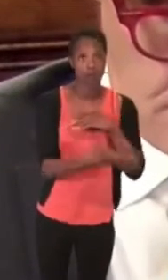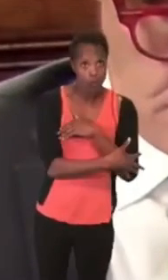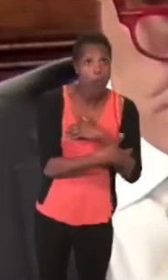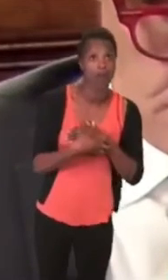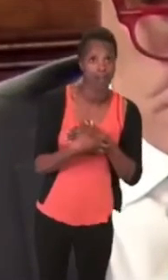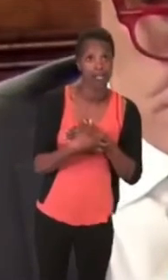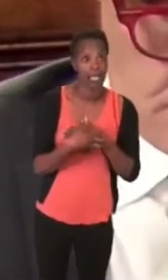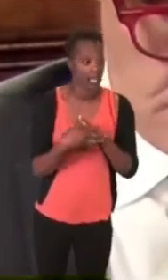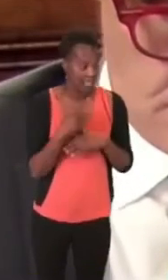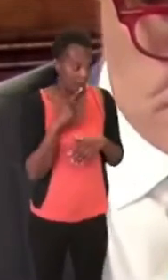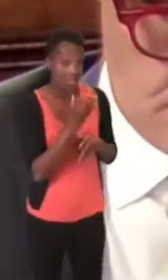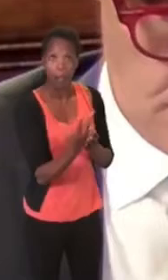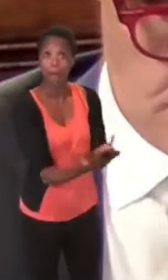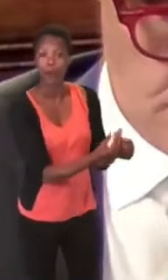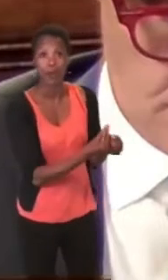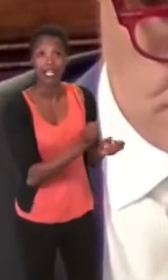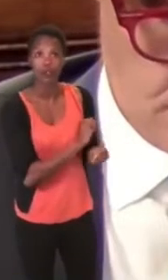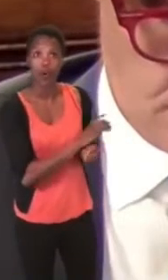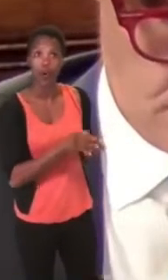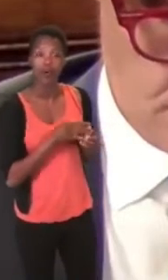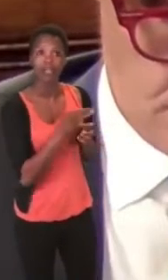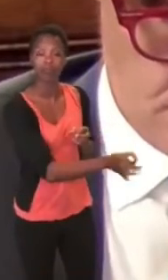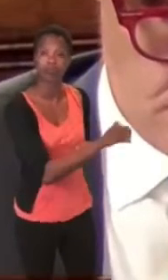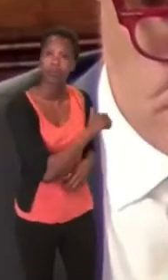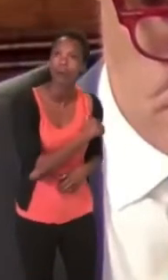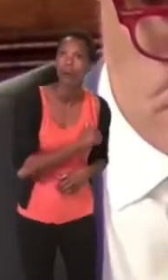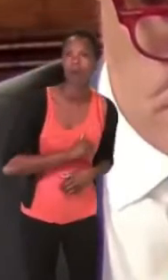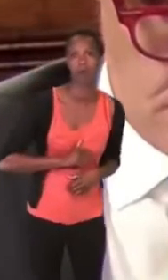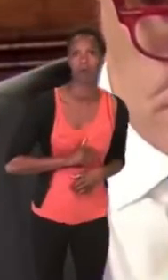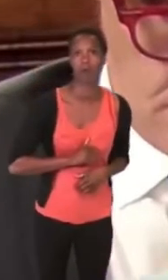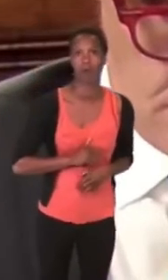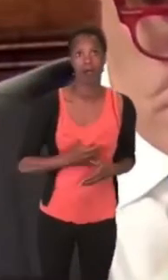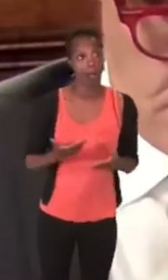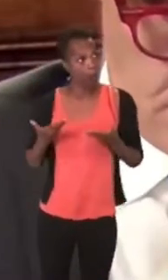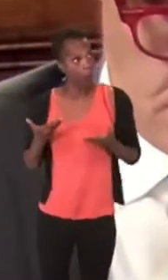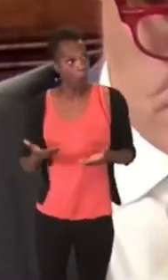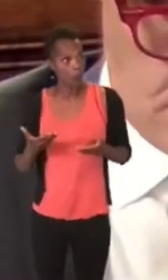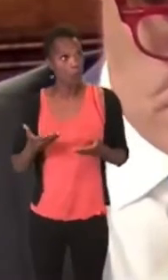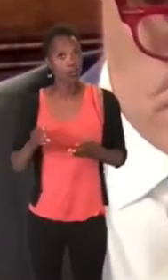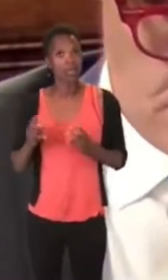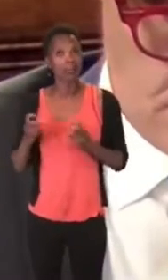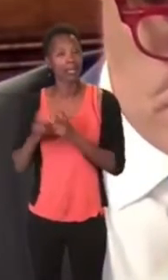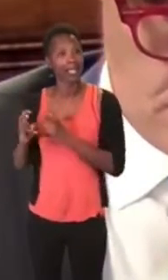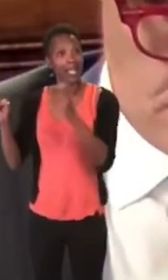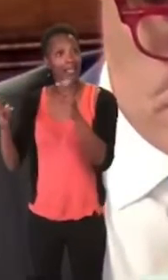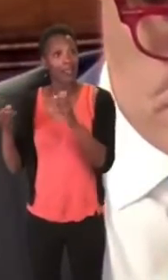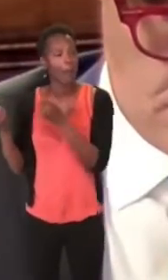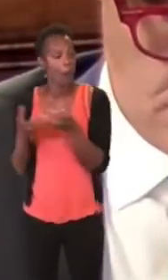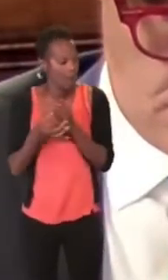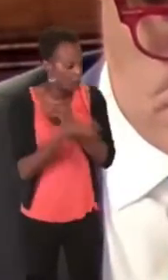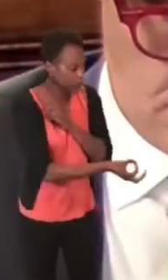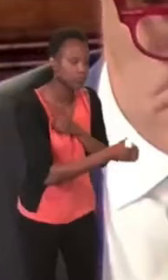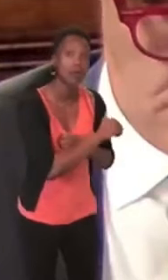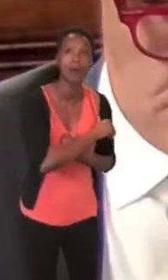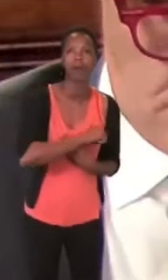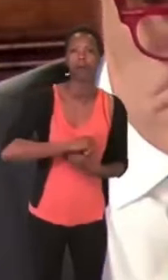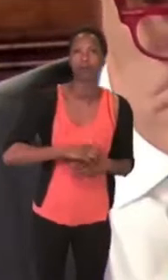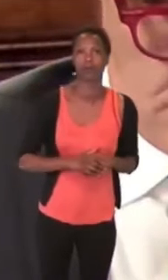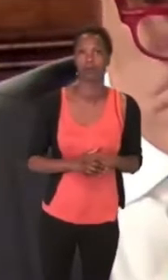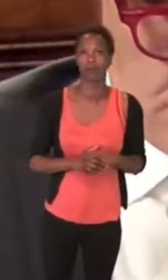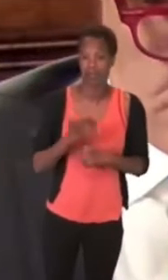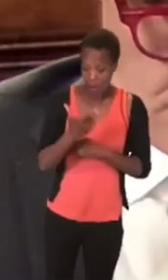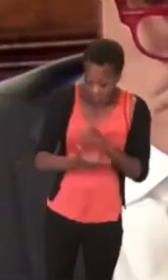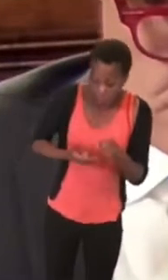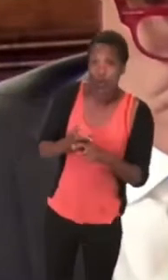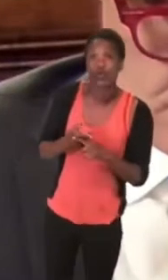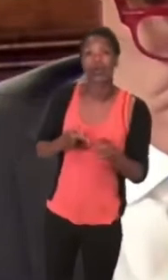par la Covid et aujourd'hui par l'impact de l'inflation. 2 ans et demi de